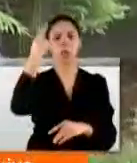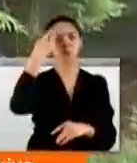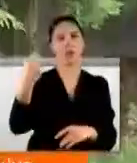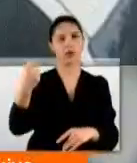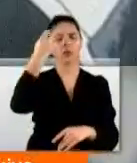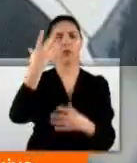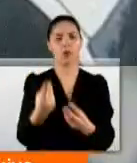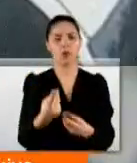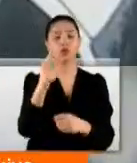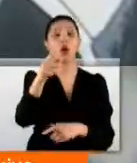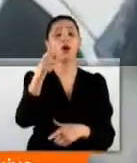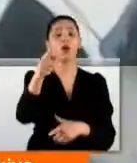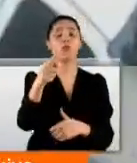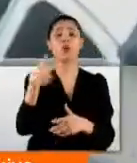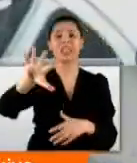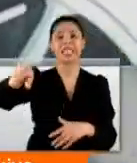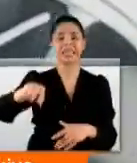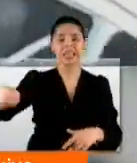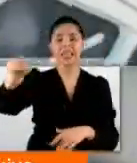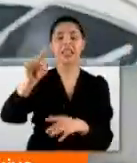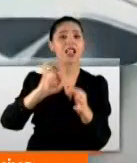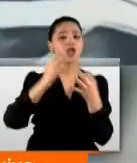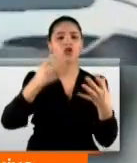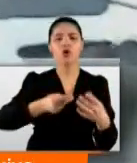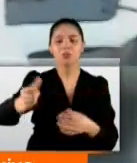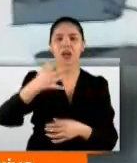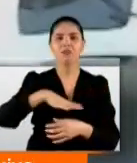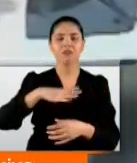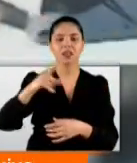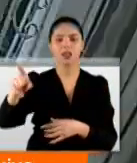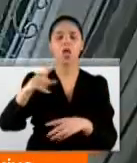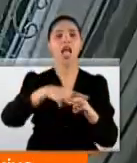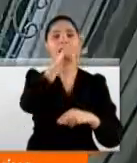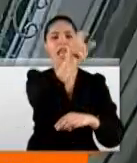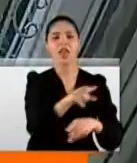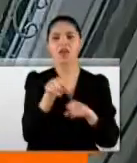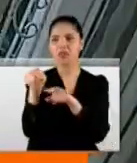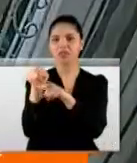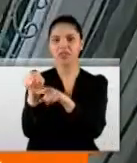bir tanesi. Baltayı taşa vuran hırsızlar çareyi kaçmakta buldular. Ecevit Turgut